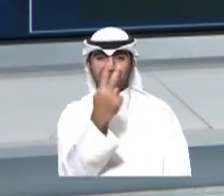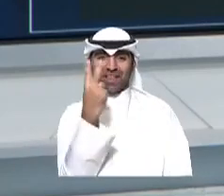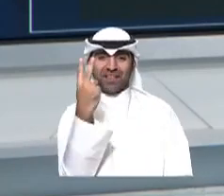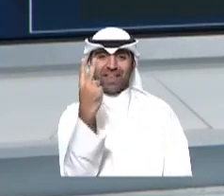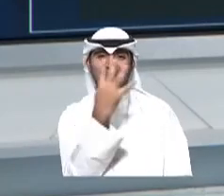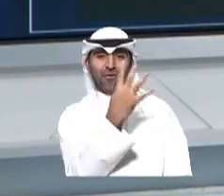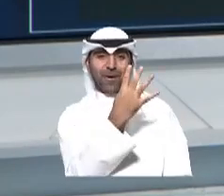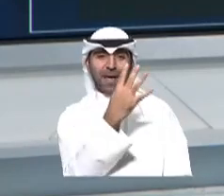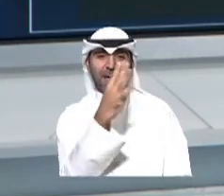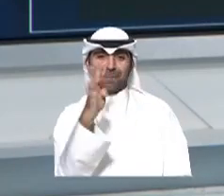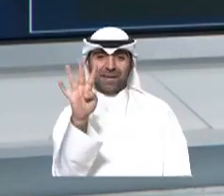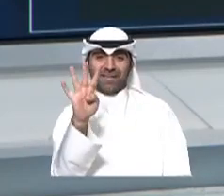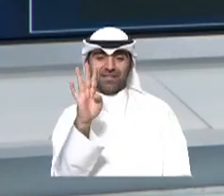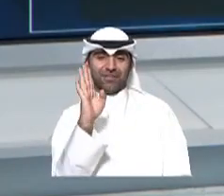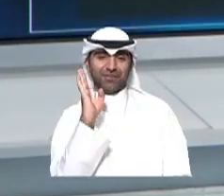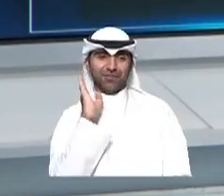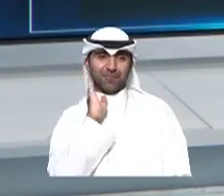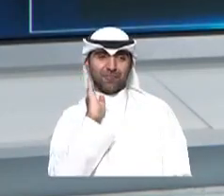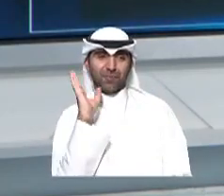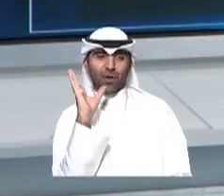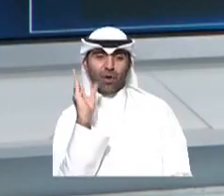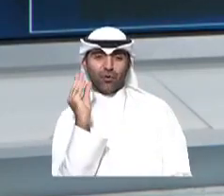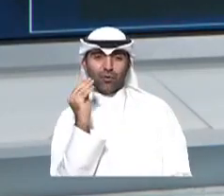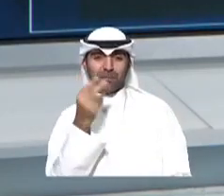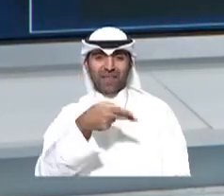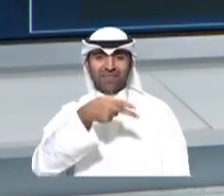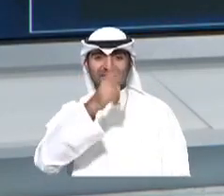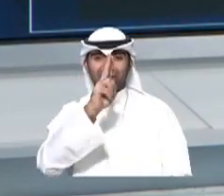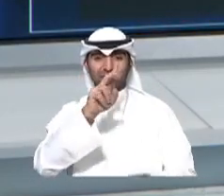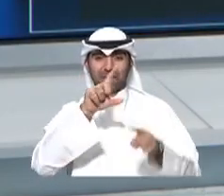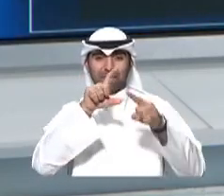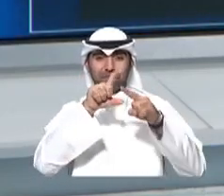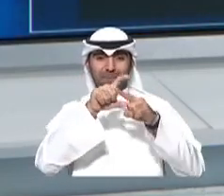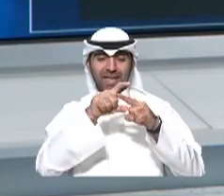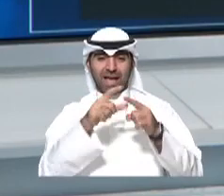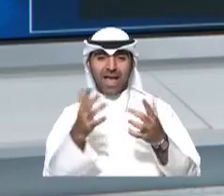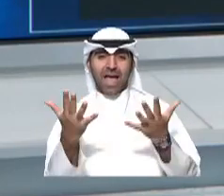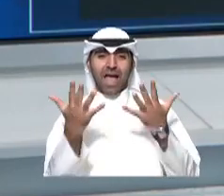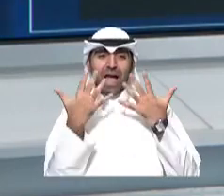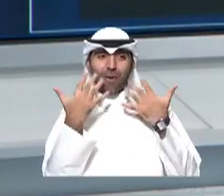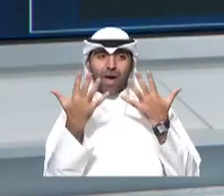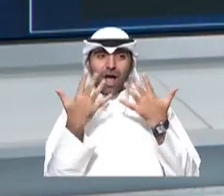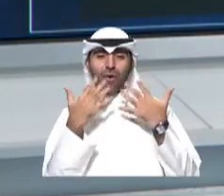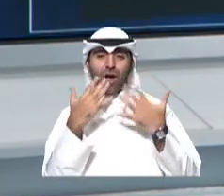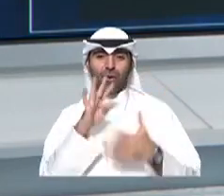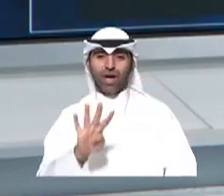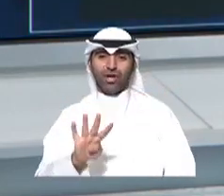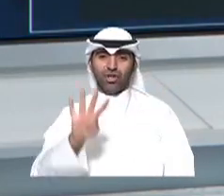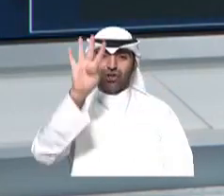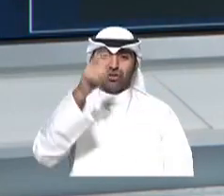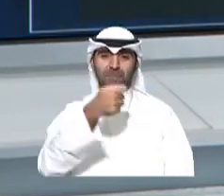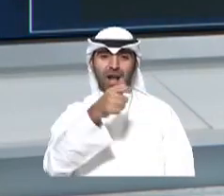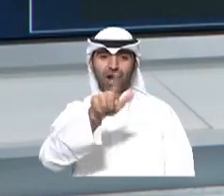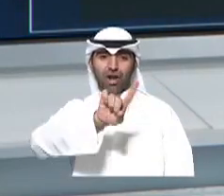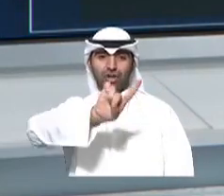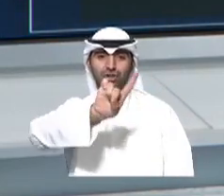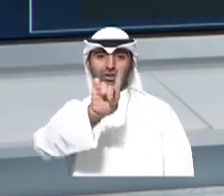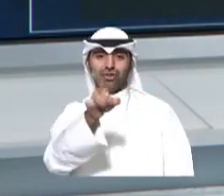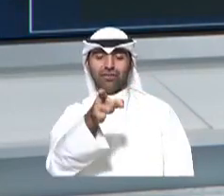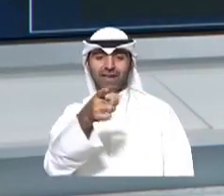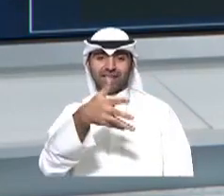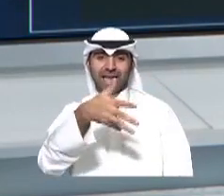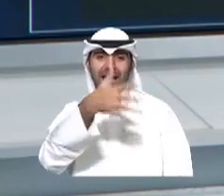مئوية، سرعة الرياح 15 كيلو متر في الساعة، شمالية غربية، الرطوبة النسبية 12%،